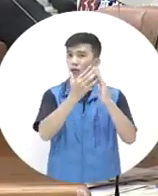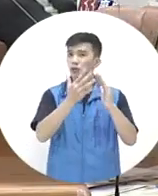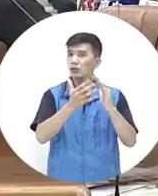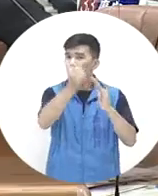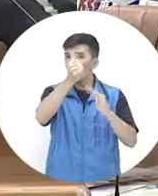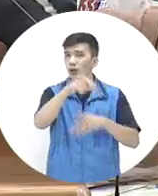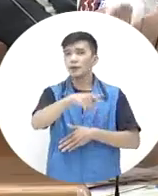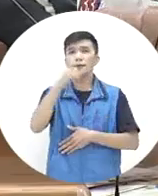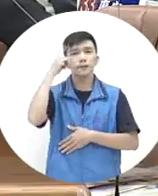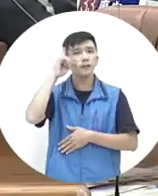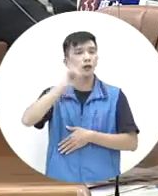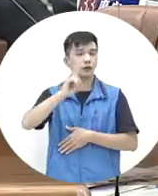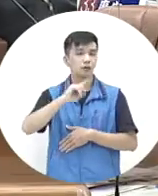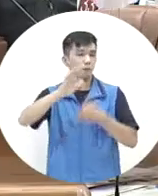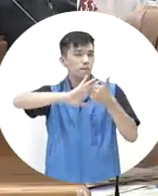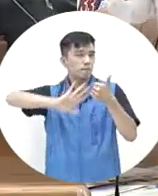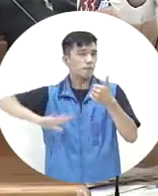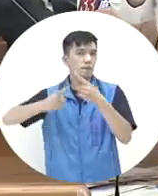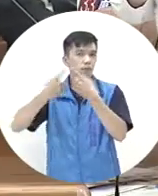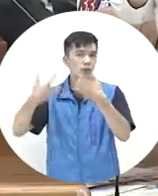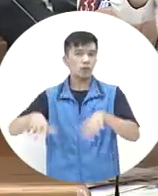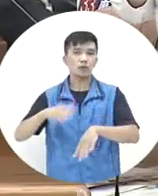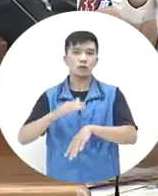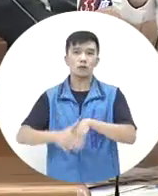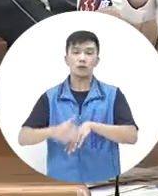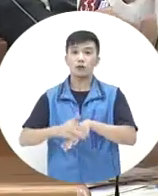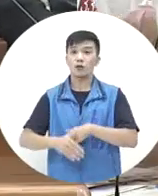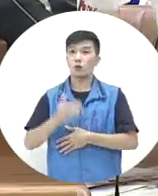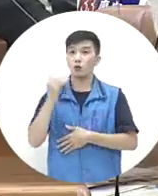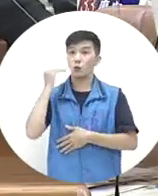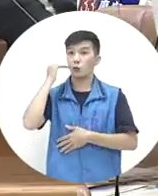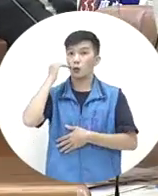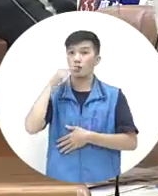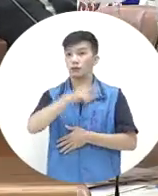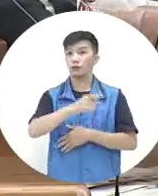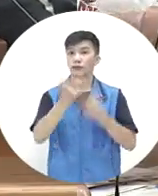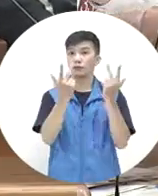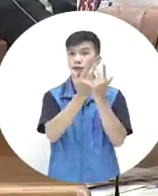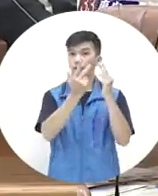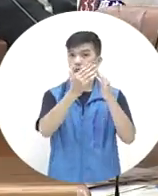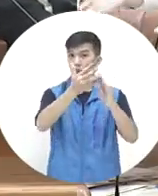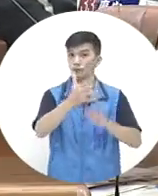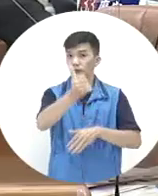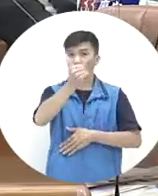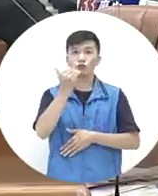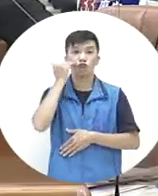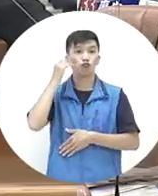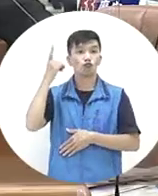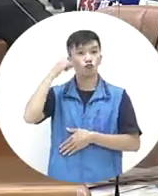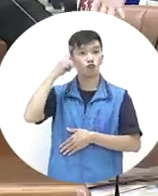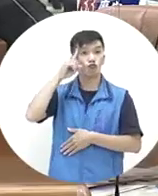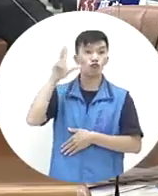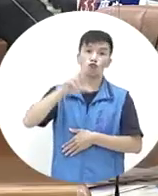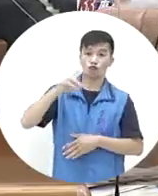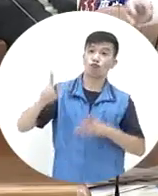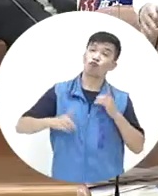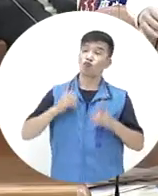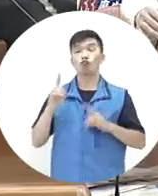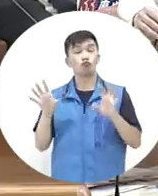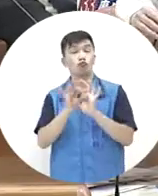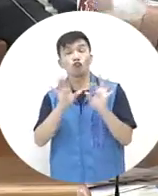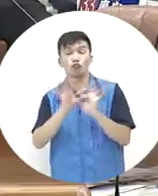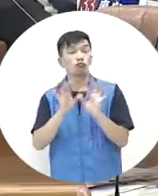人的想法跟看法。所以如果你身为一个大家长，新北市大家长，你也觉得无所谓啊，你们就去公投啊，我一